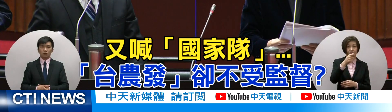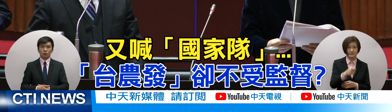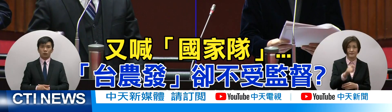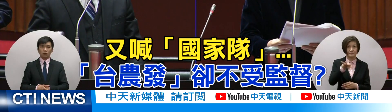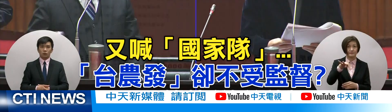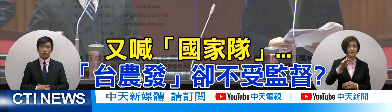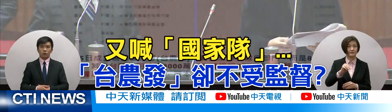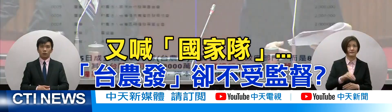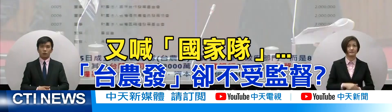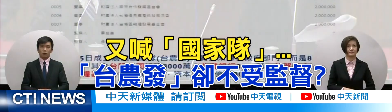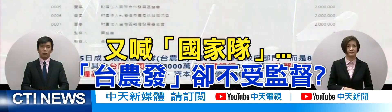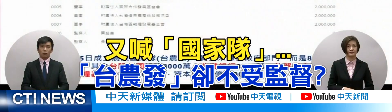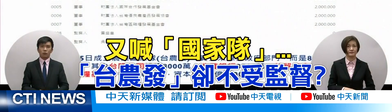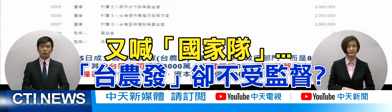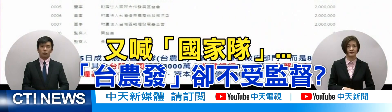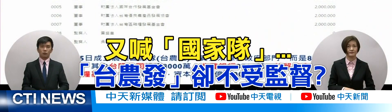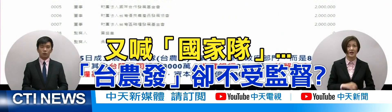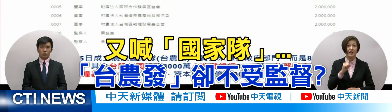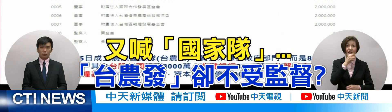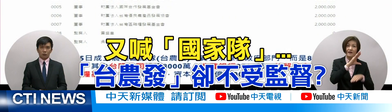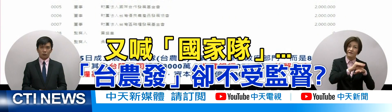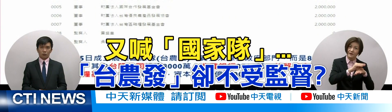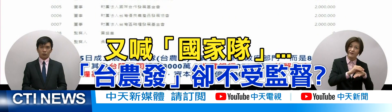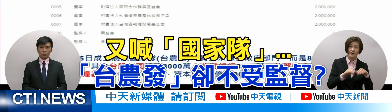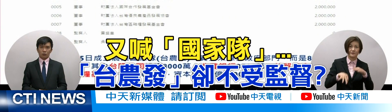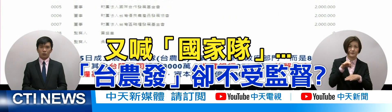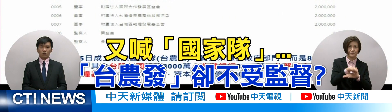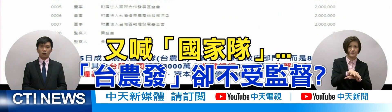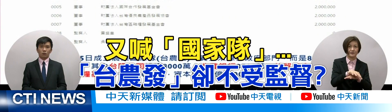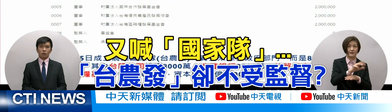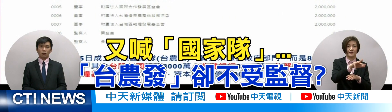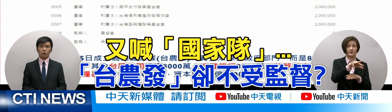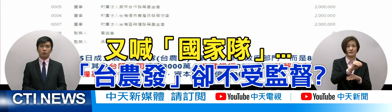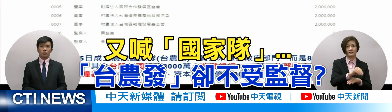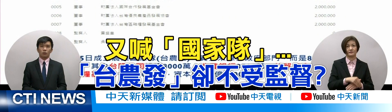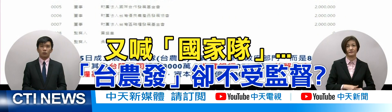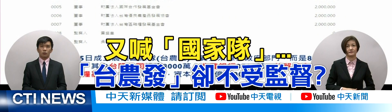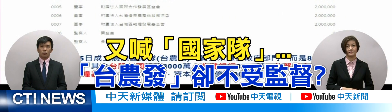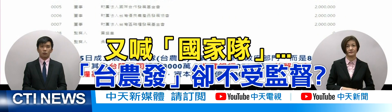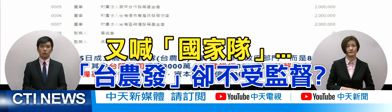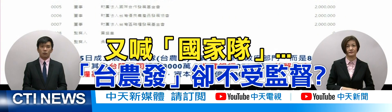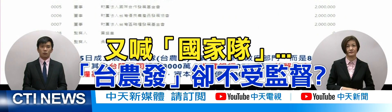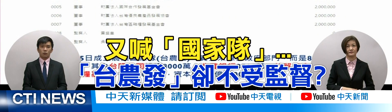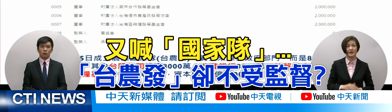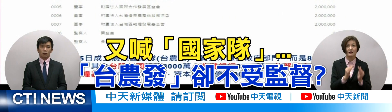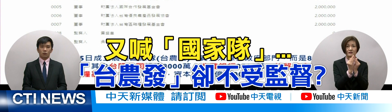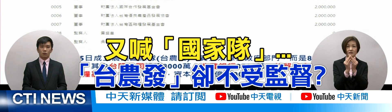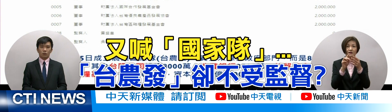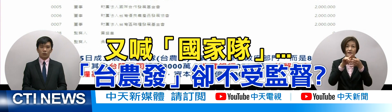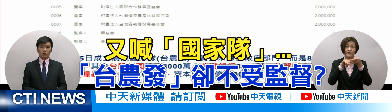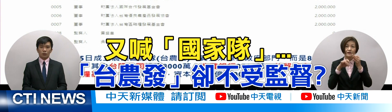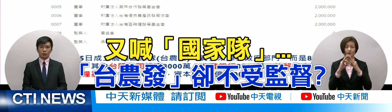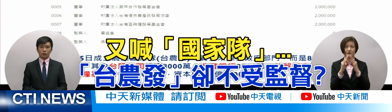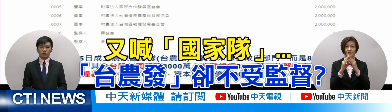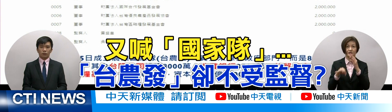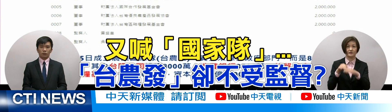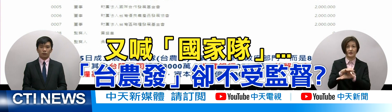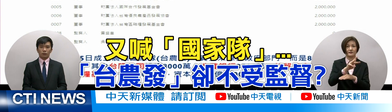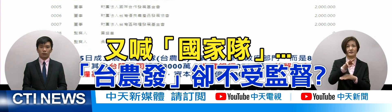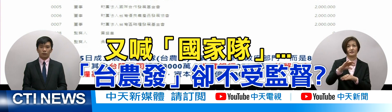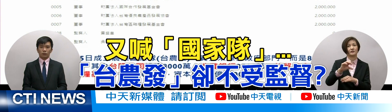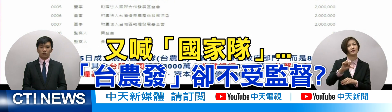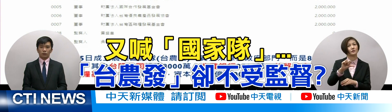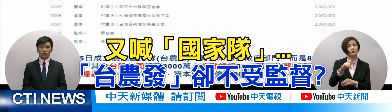2亿4000万，台肥投资了8000万，兆丰银行投资了